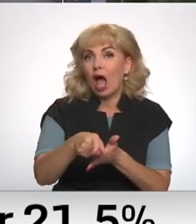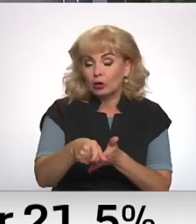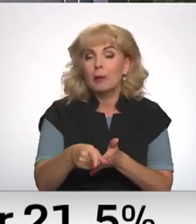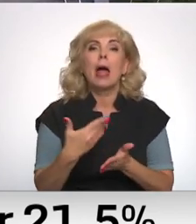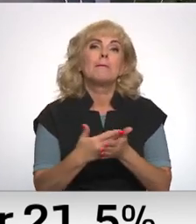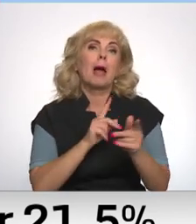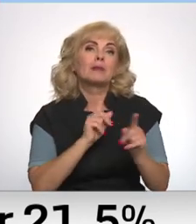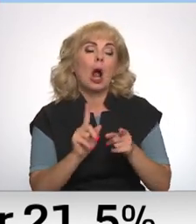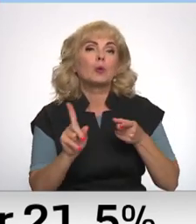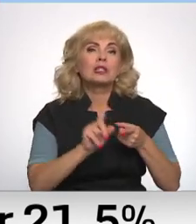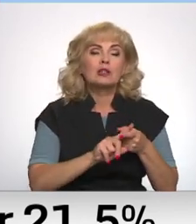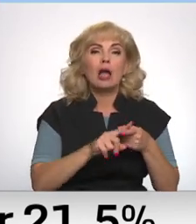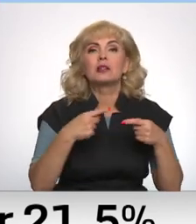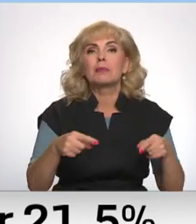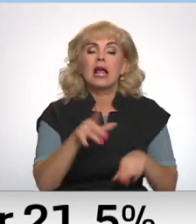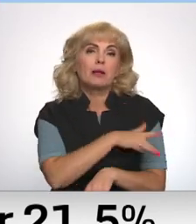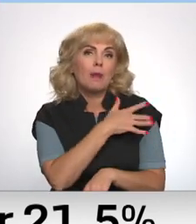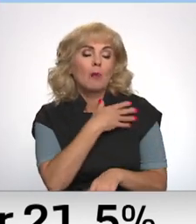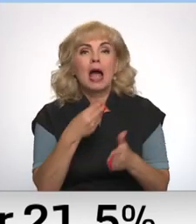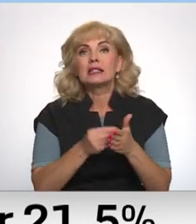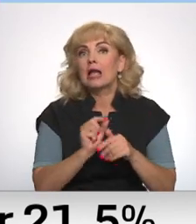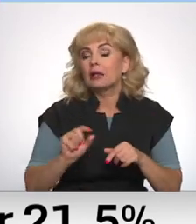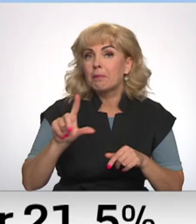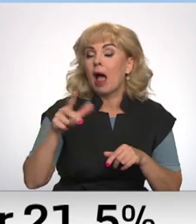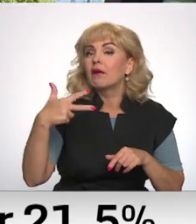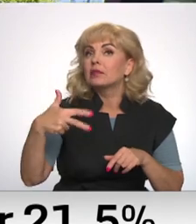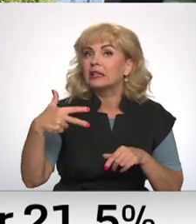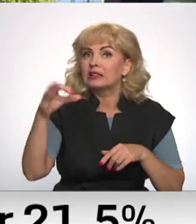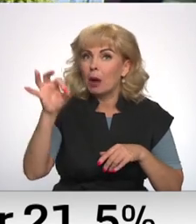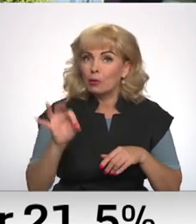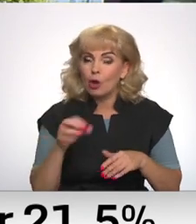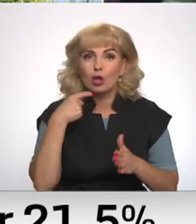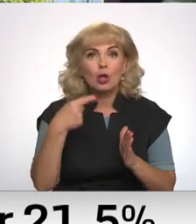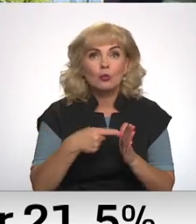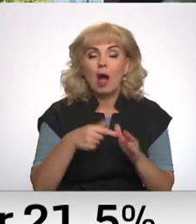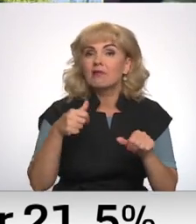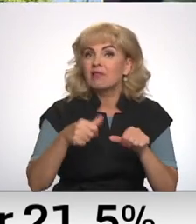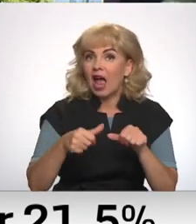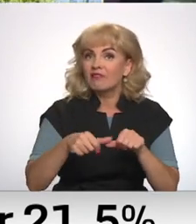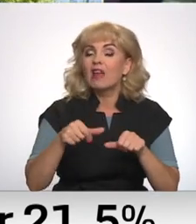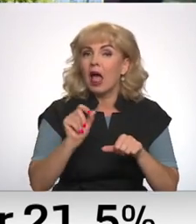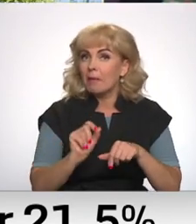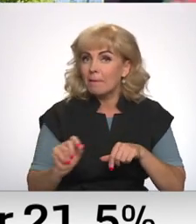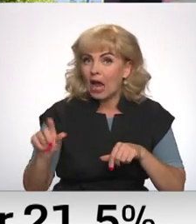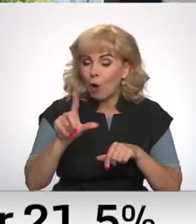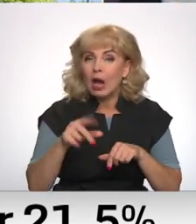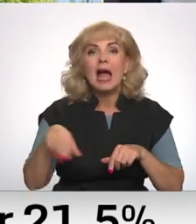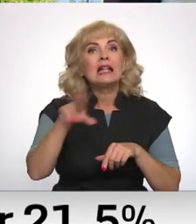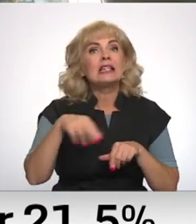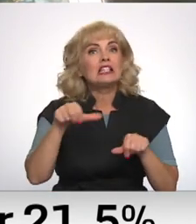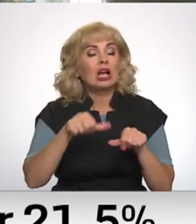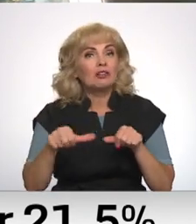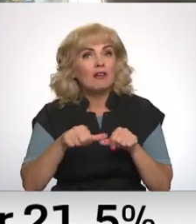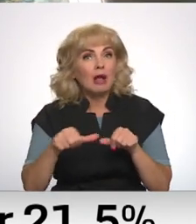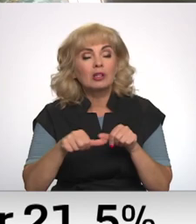saistītām precēm un pakalpojumiem cenas palielinājās gandrīz par 30%. To noteica degvielas cenu pieaugums. Dīzeļdegviela